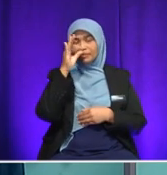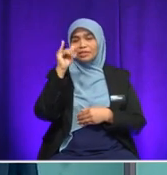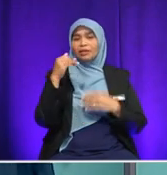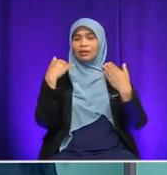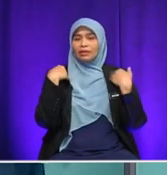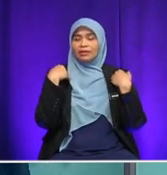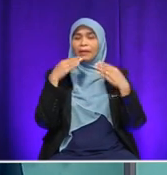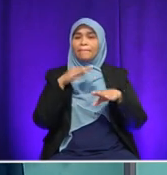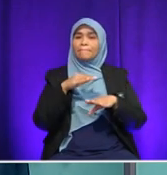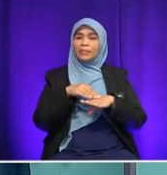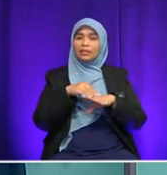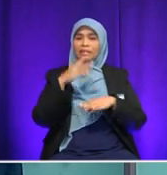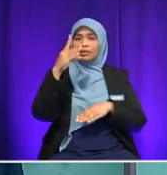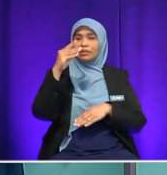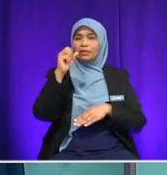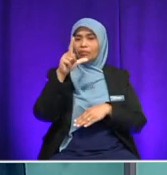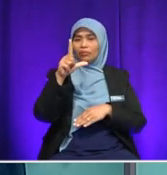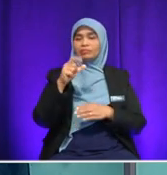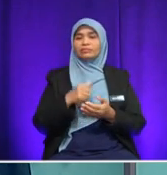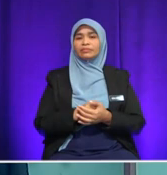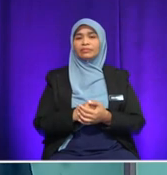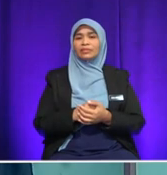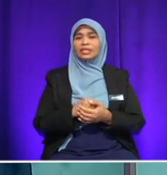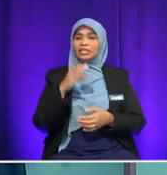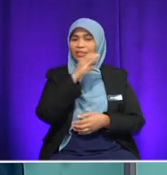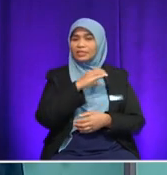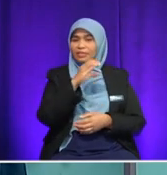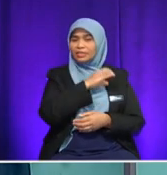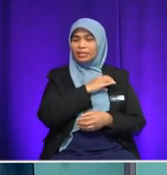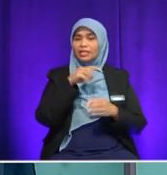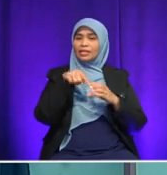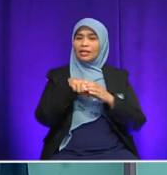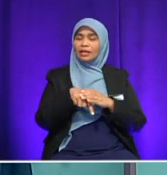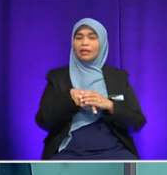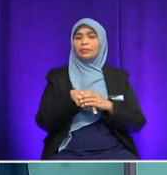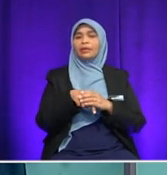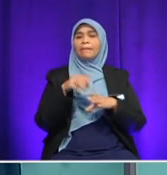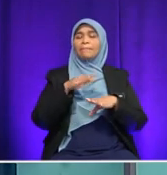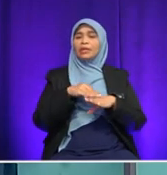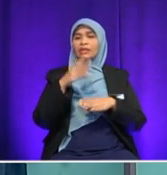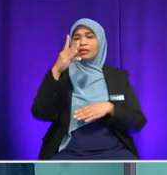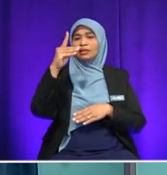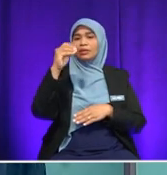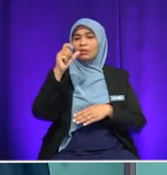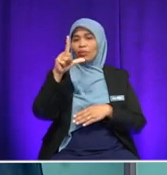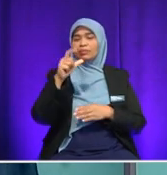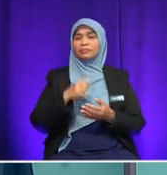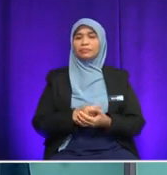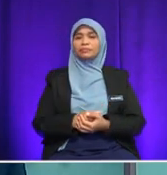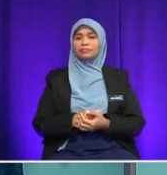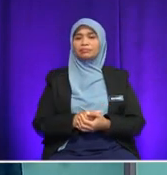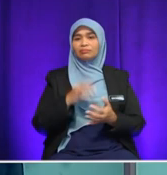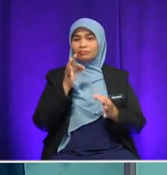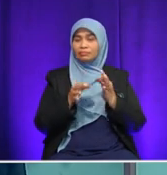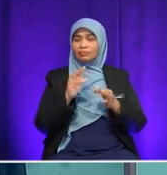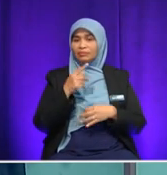adalah perwatakan, sifat ataupun ciri-ciri dalaman kepada Dol itu. Itu dipanggil watak dan juga perwatakan. Kalau kita